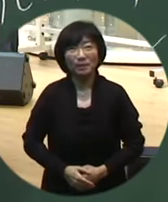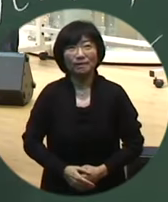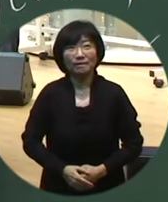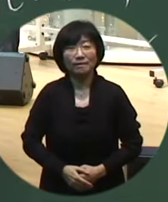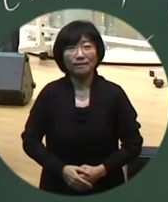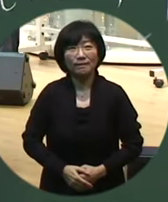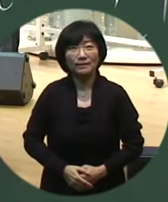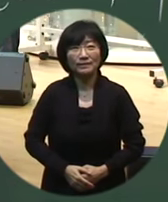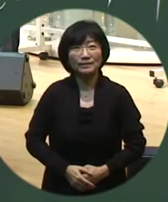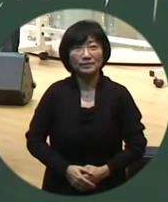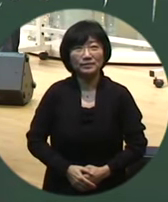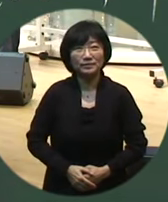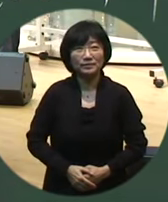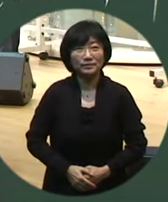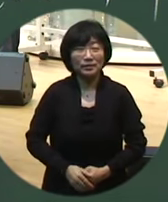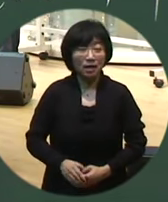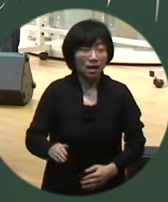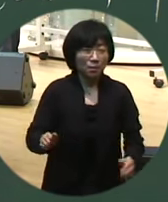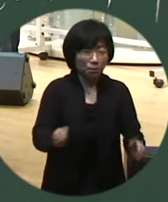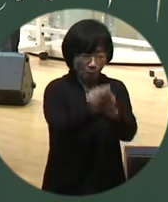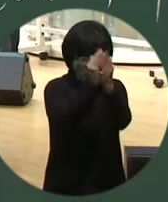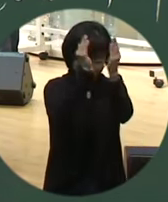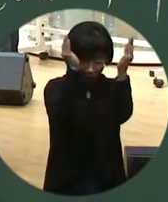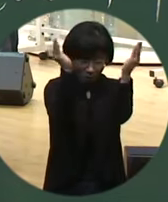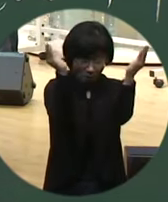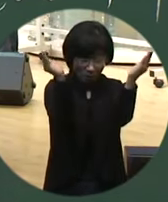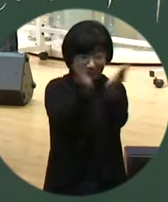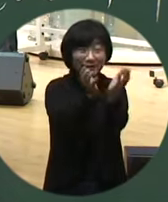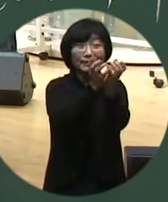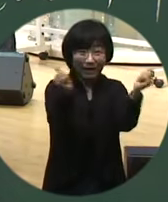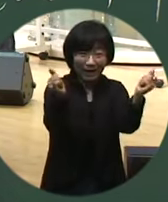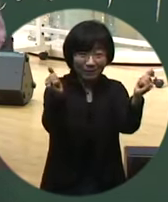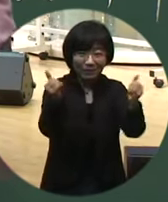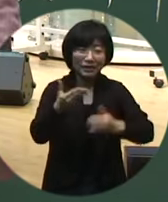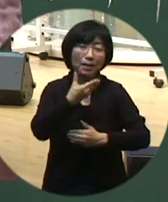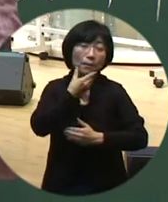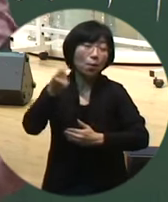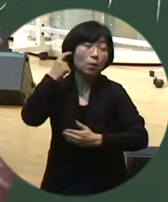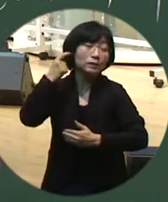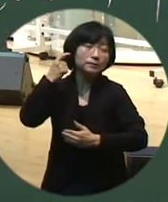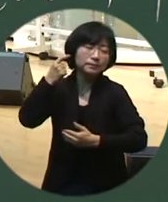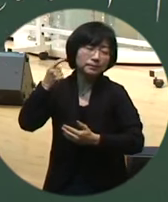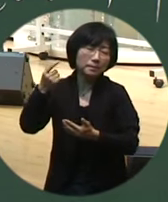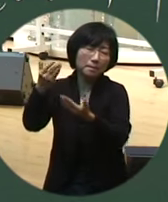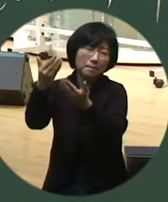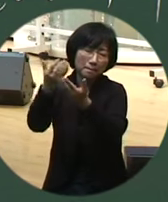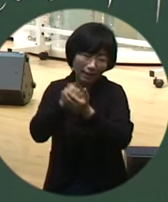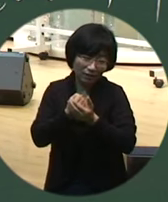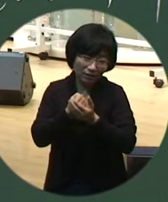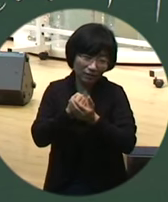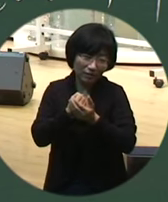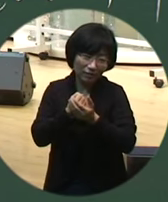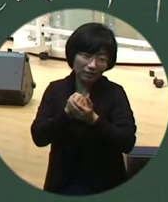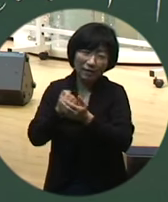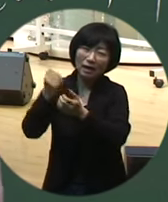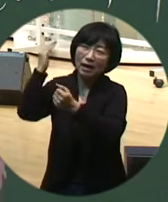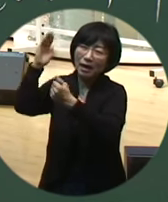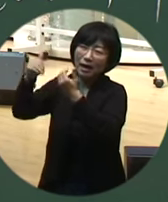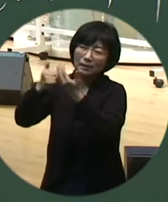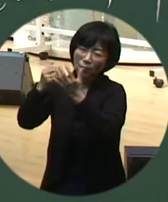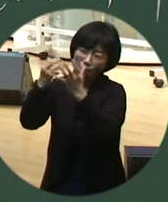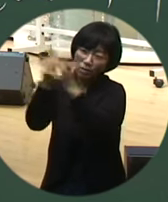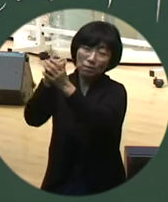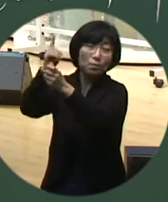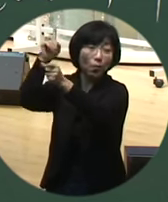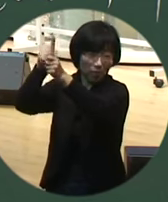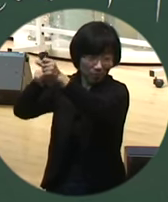사람이 복음을 받는 겁니다. It's for all people to receive the gospel. 이게 하나님의 절대 목표예요. That's God's absolute goal.